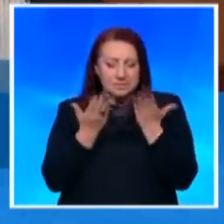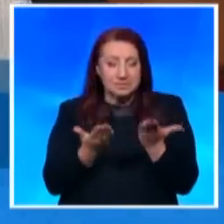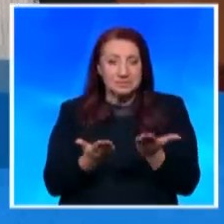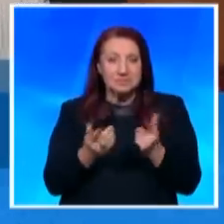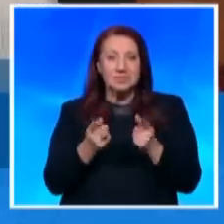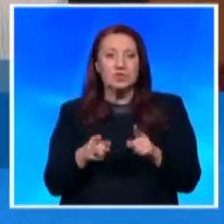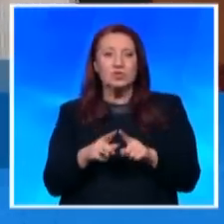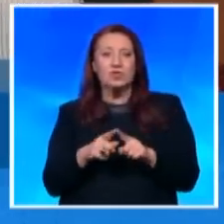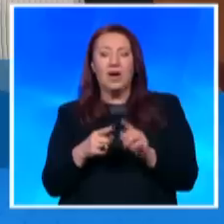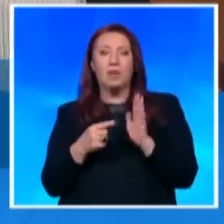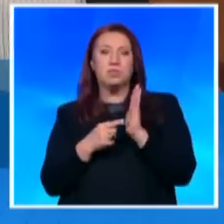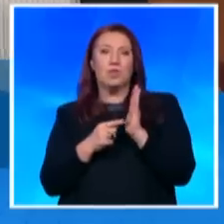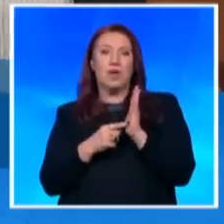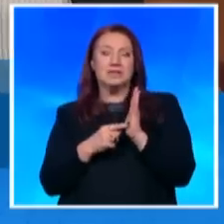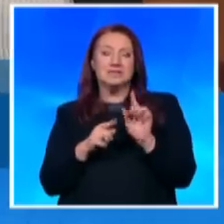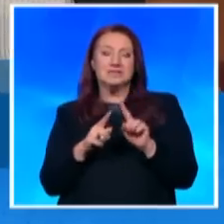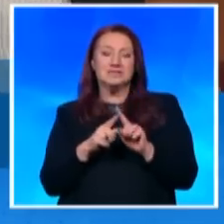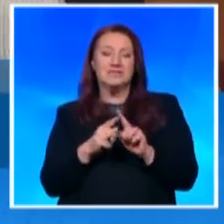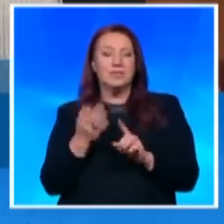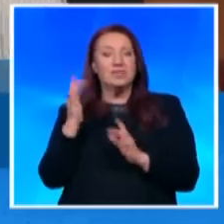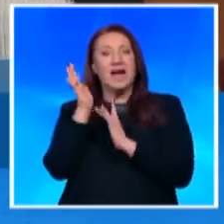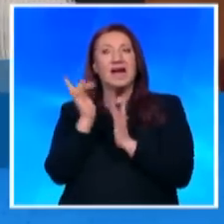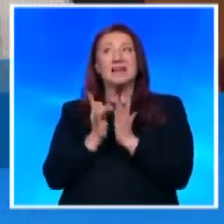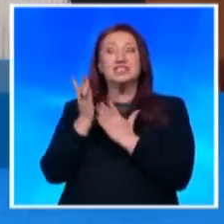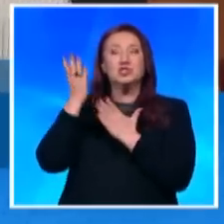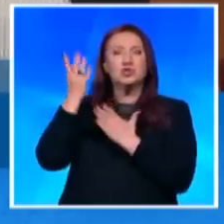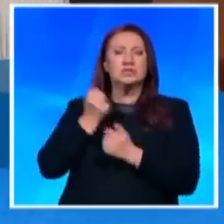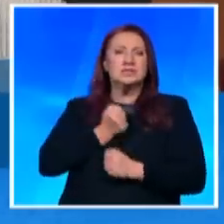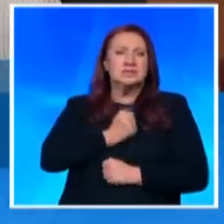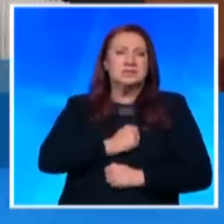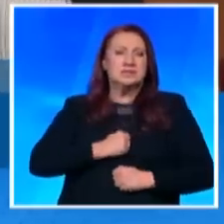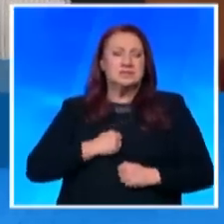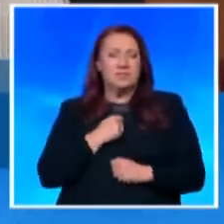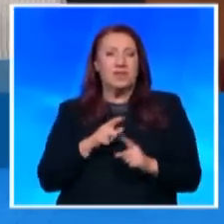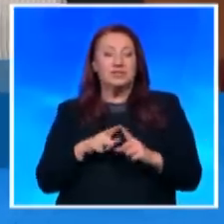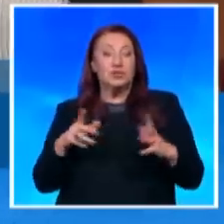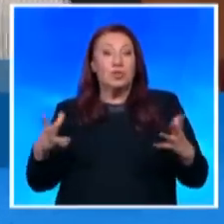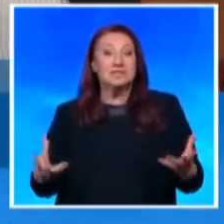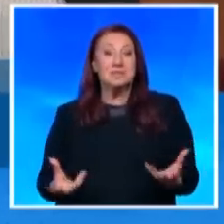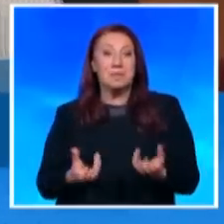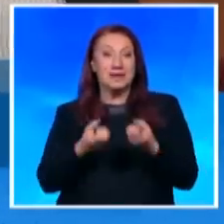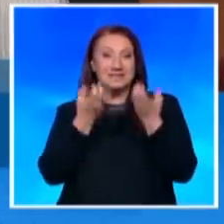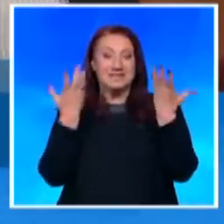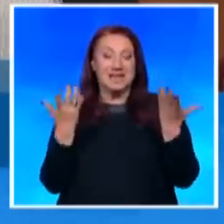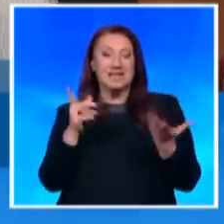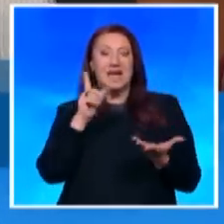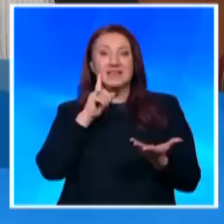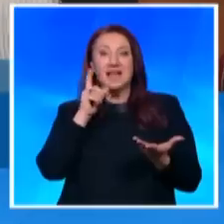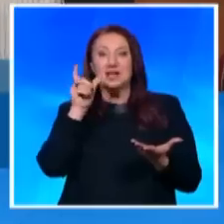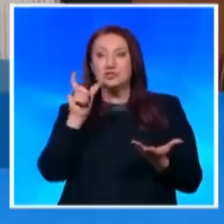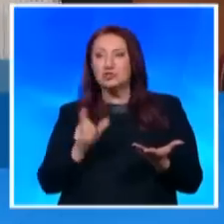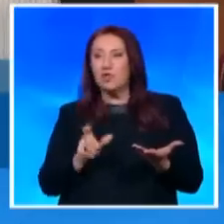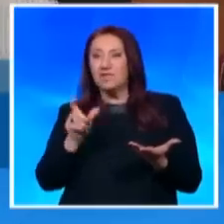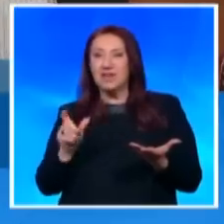тя е символ, освен на страданията Христови и на спасението, възможностите за спасение на човешкия род.